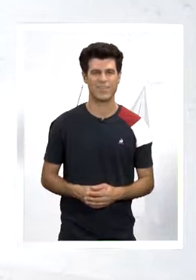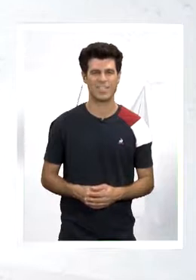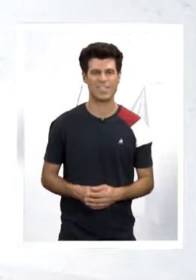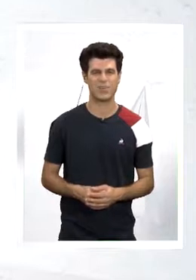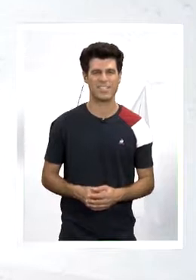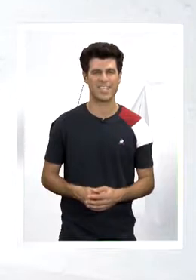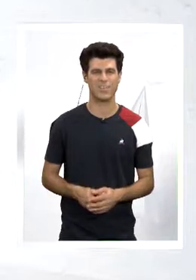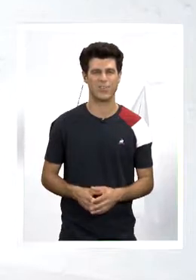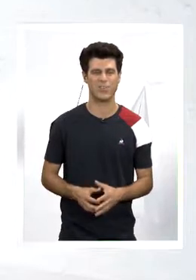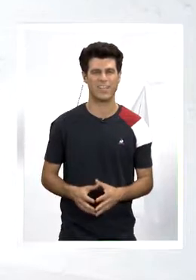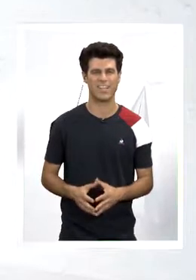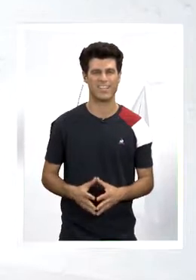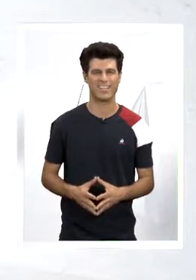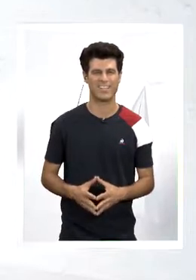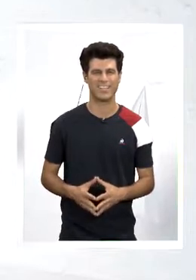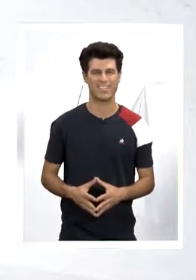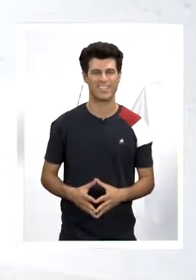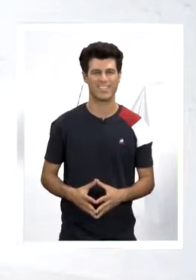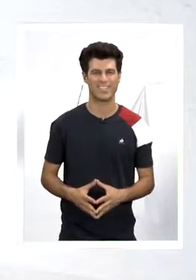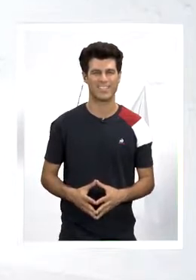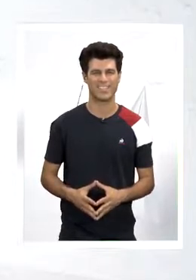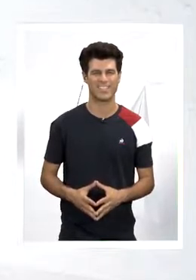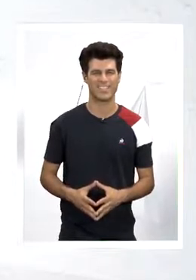כן. ומה זה הציור הזה, אור ויובל?